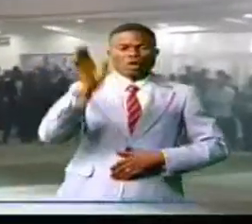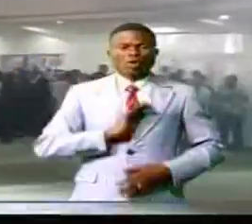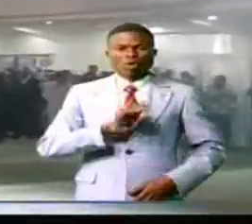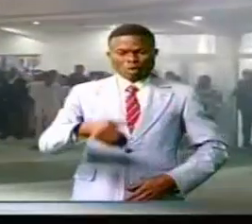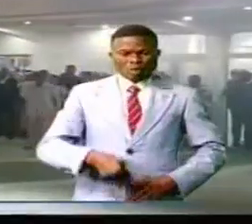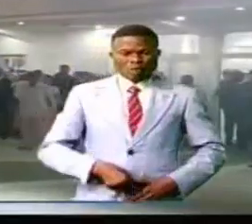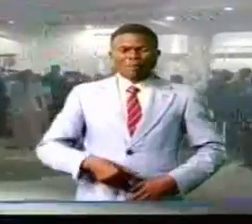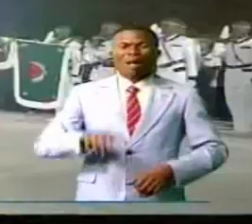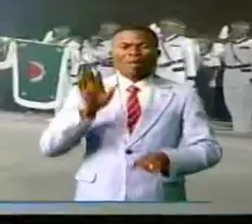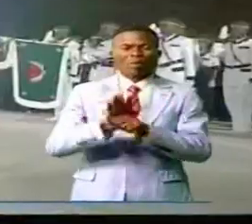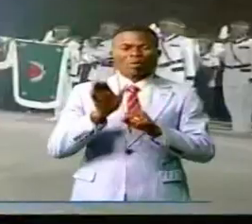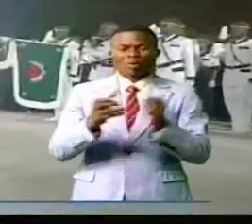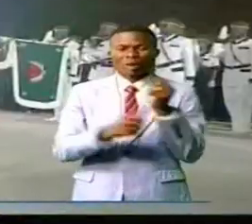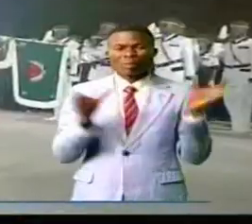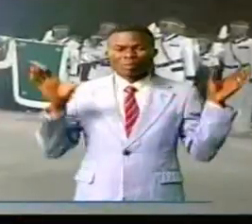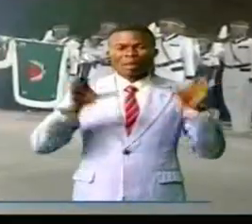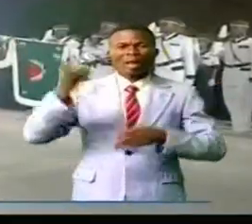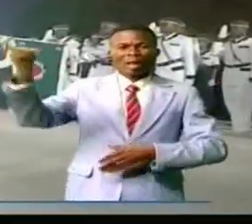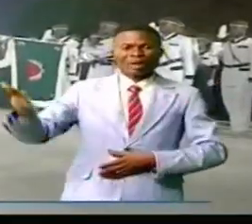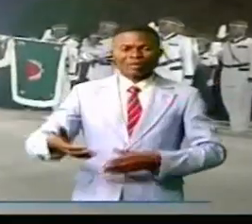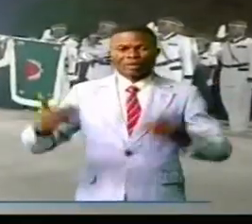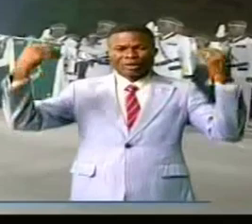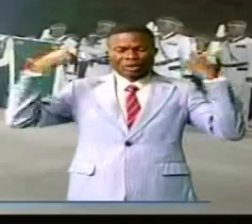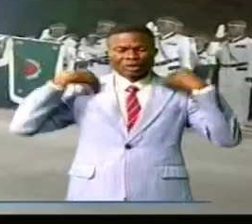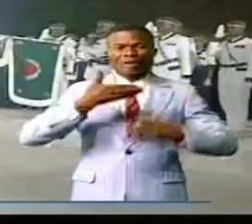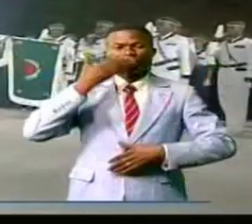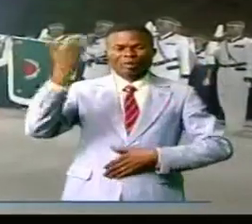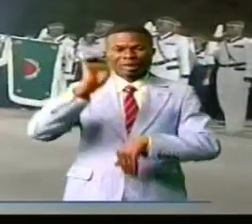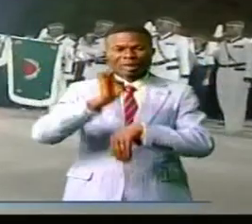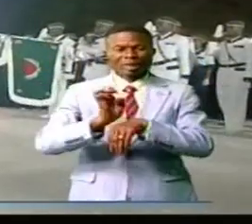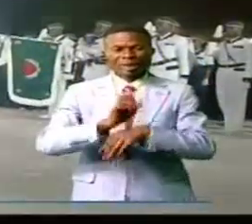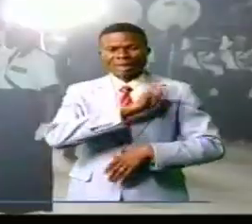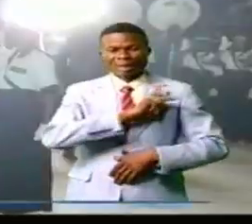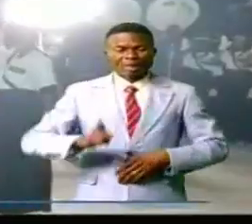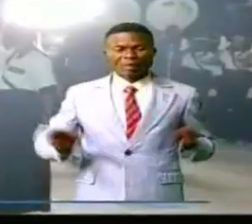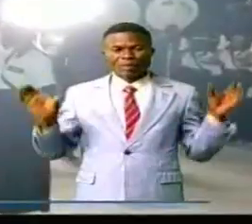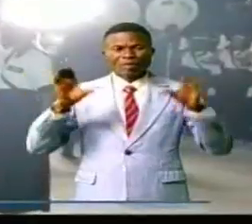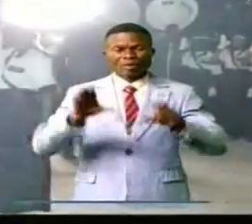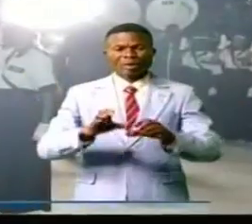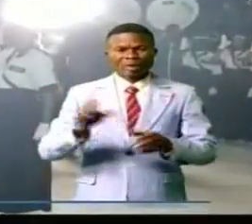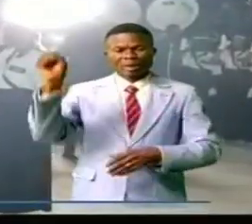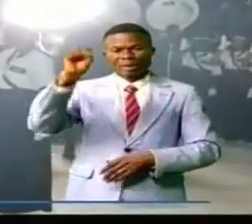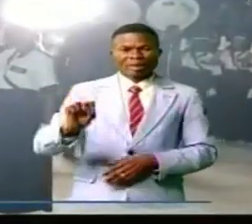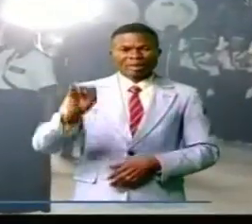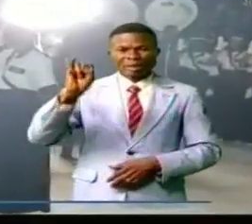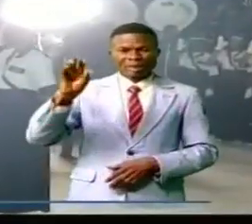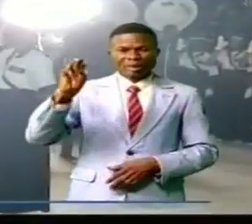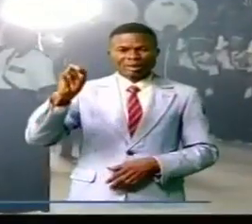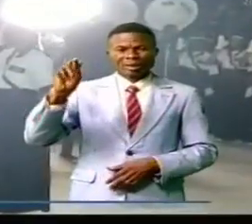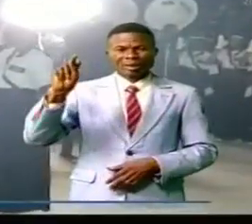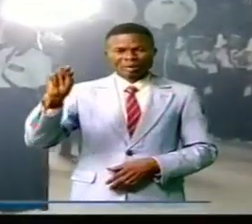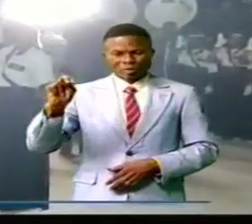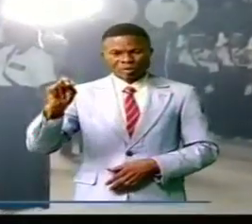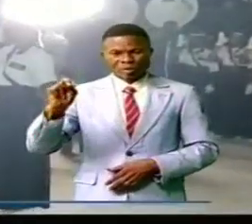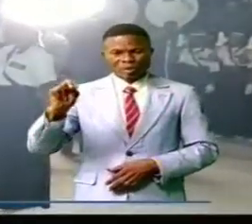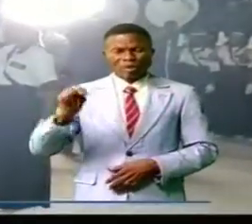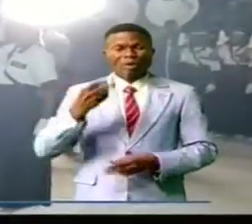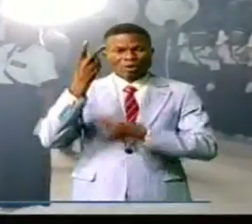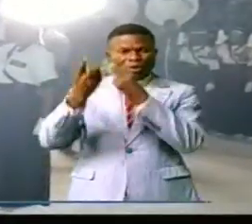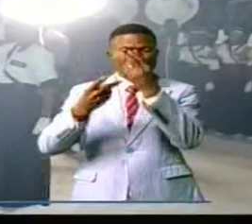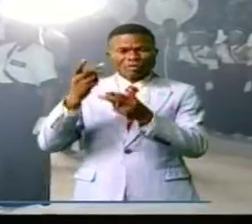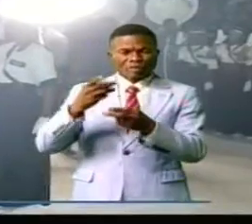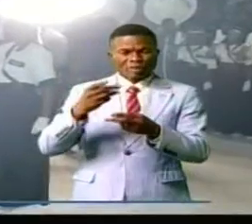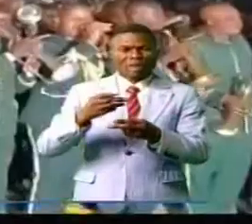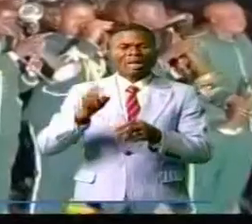nouveau noir de monde pour accueillir le chef spirituel de l'église kimbanguiste, Simon Kimbangu Kyangani, et qui va parcourir les